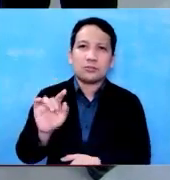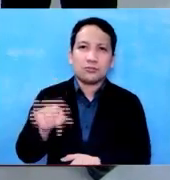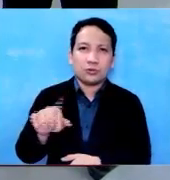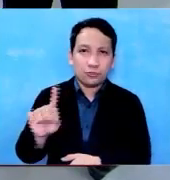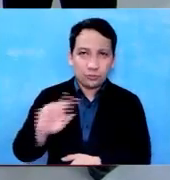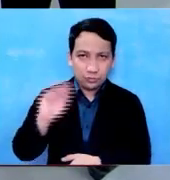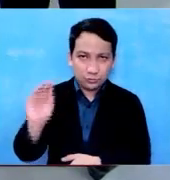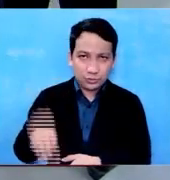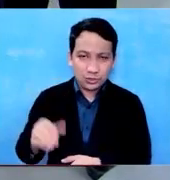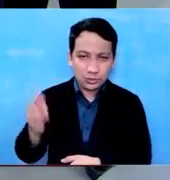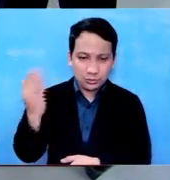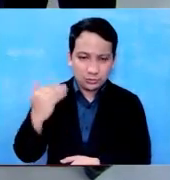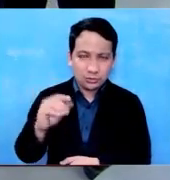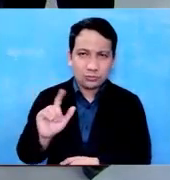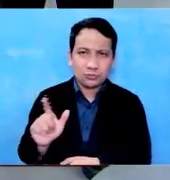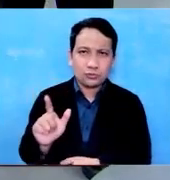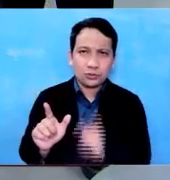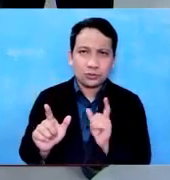18.1% noong